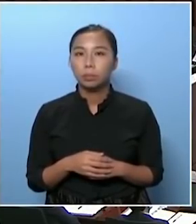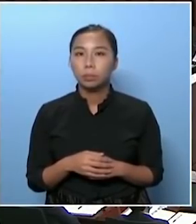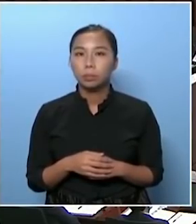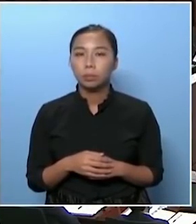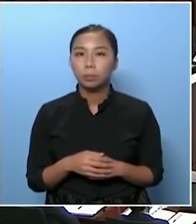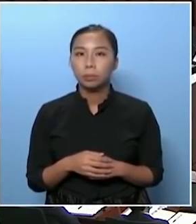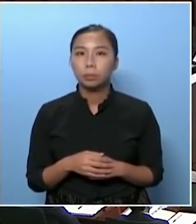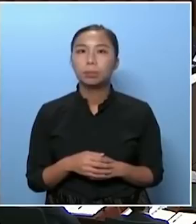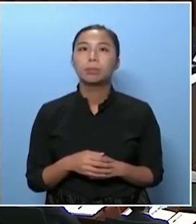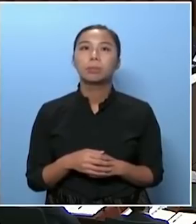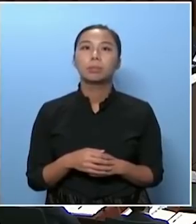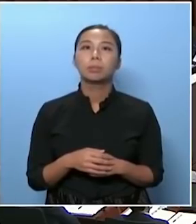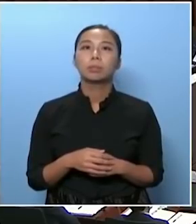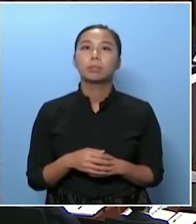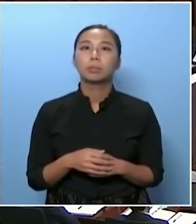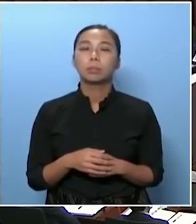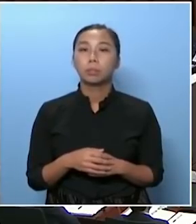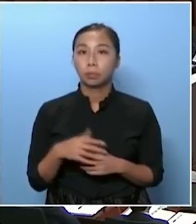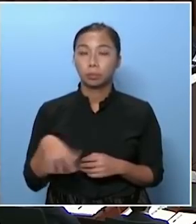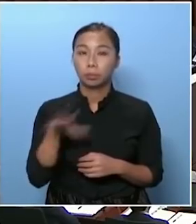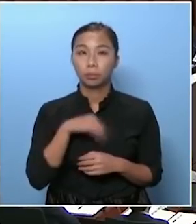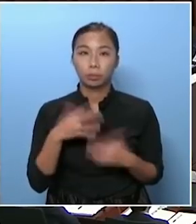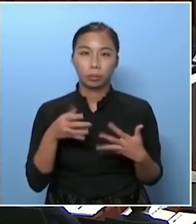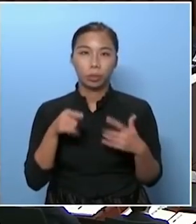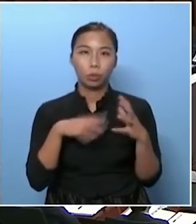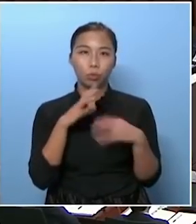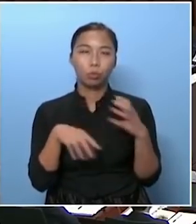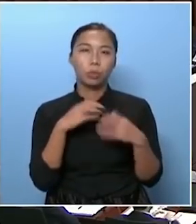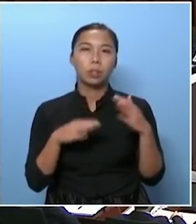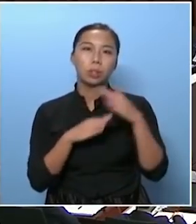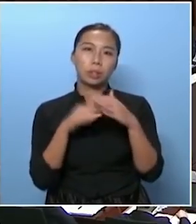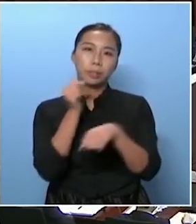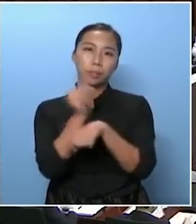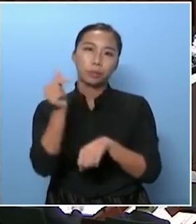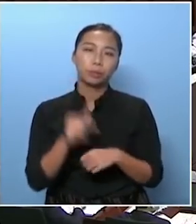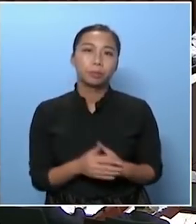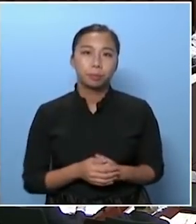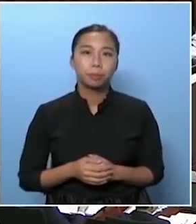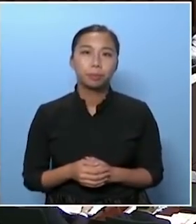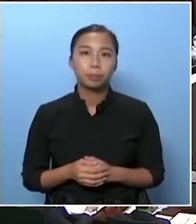我而家將呢個會咧係暫停10分鐘嘅。